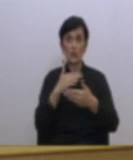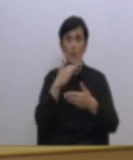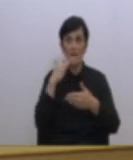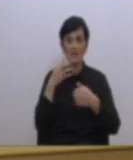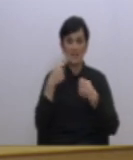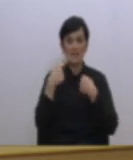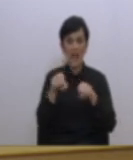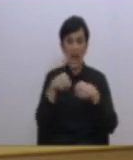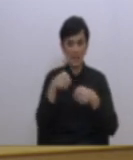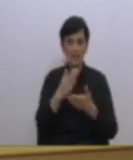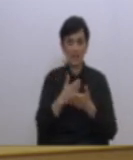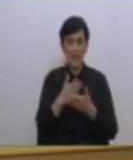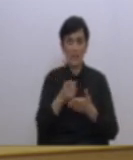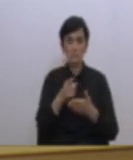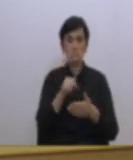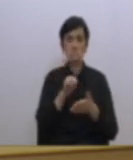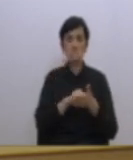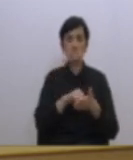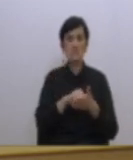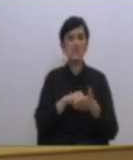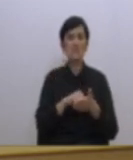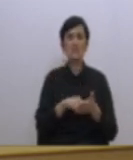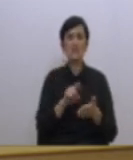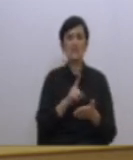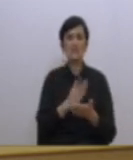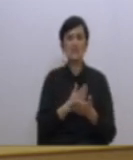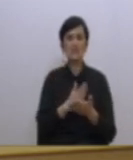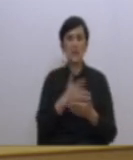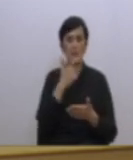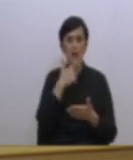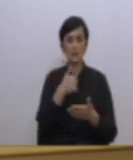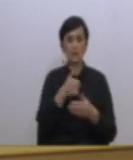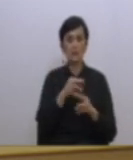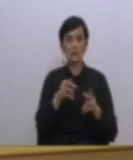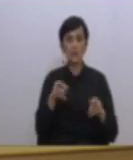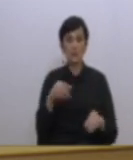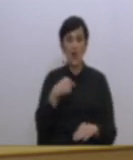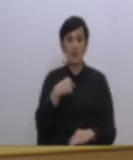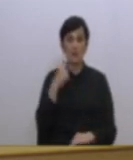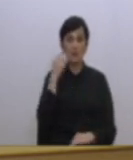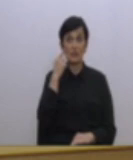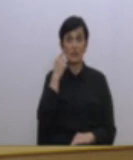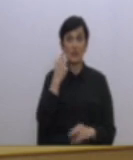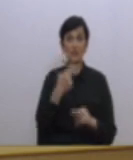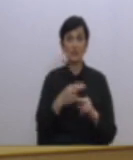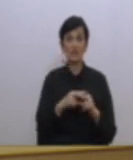semi. Ta mize zira aris vatom premijer ministrom. Me pikro, bez aris.